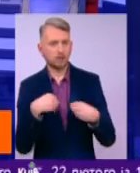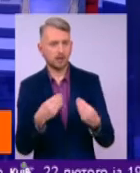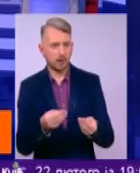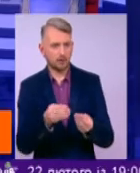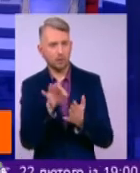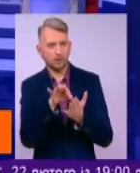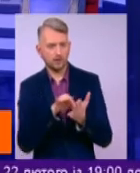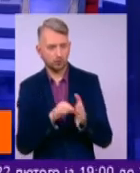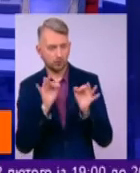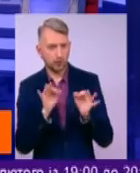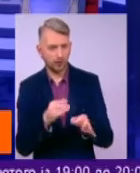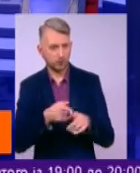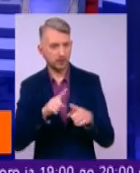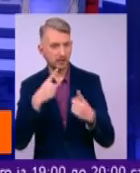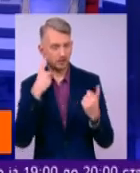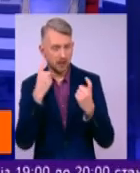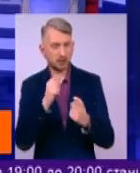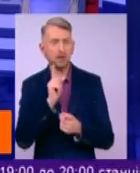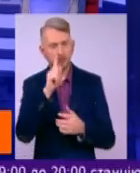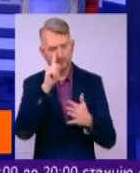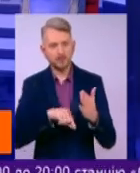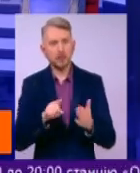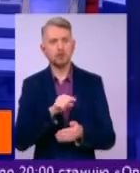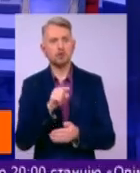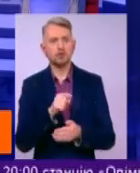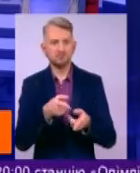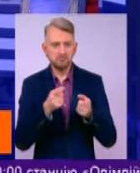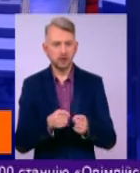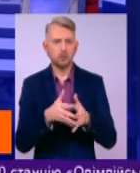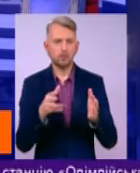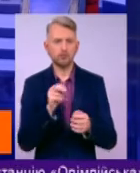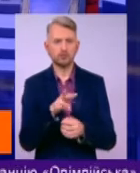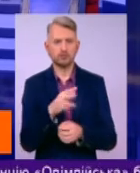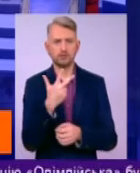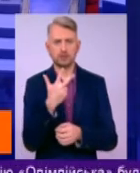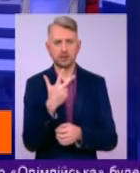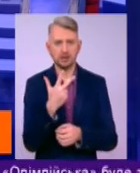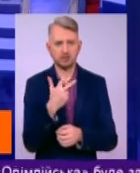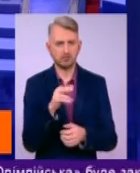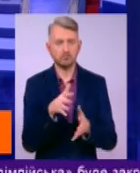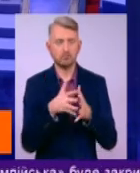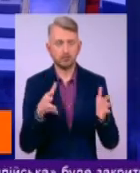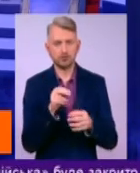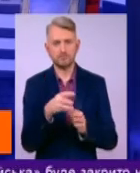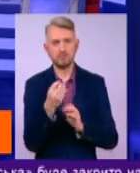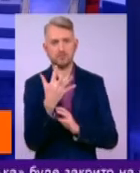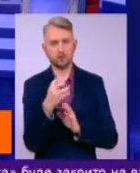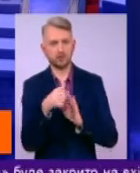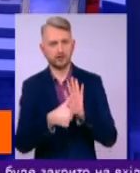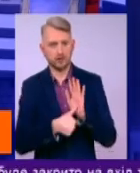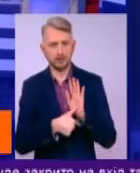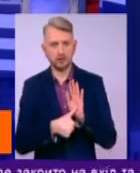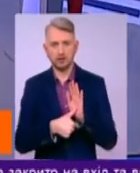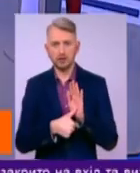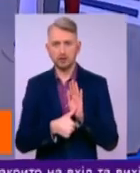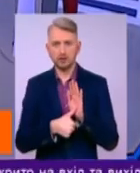оцінку достовірності цим даним, але впевнена, що вони дійсно більше, ніж 300, ніж 516. Кожна друга,